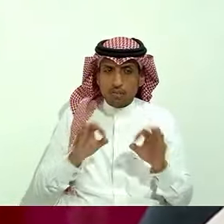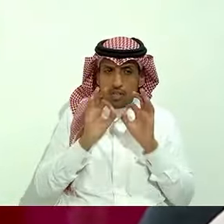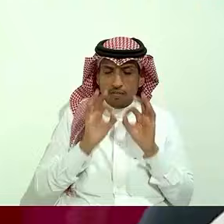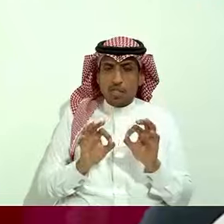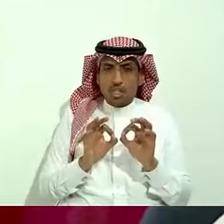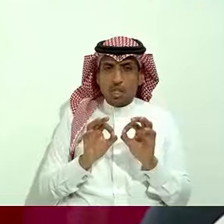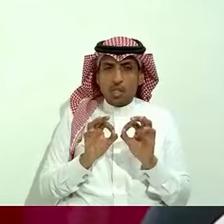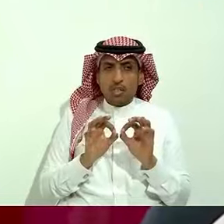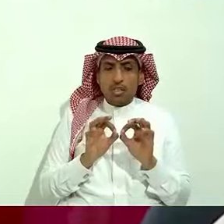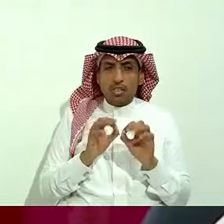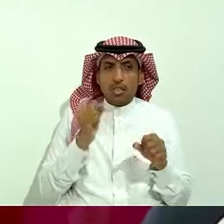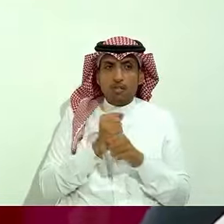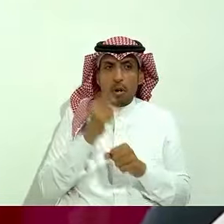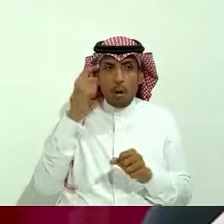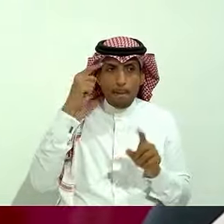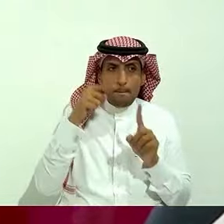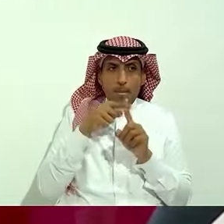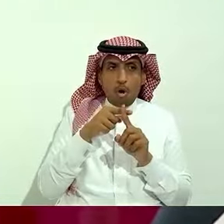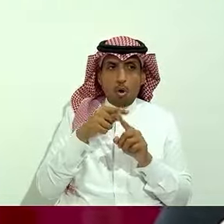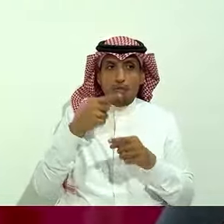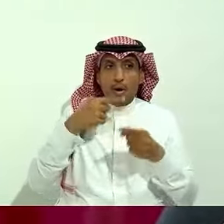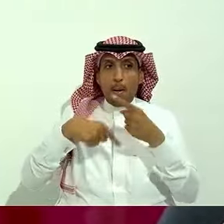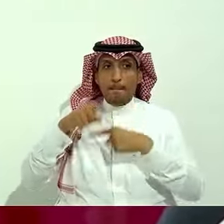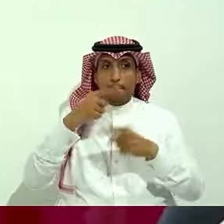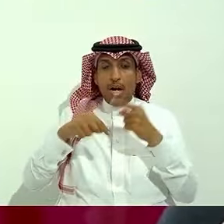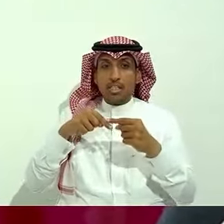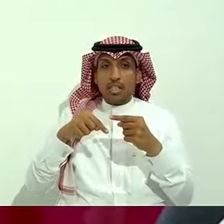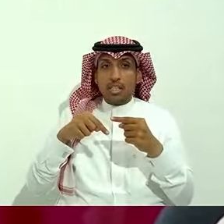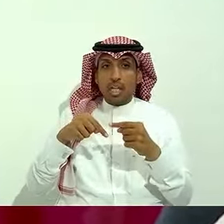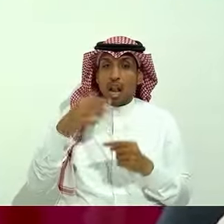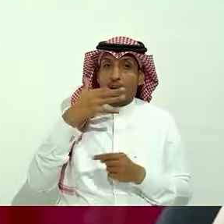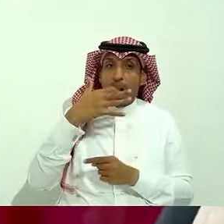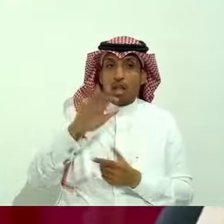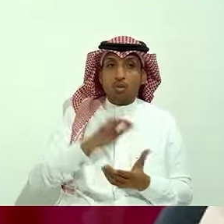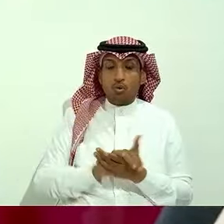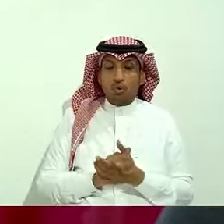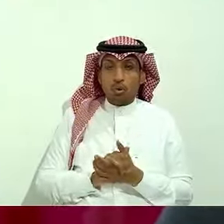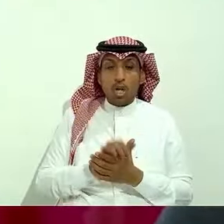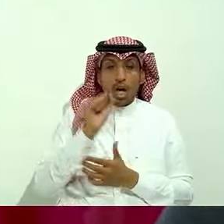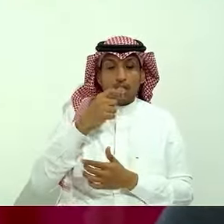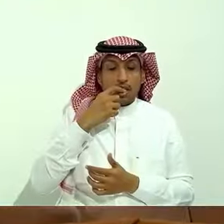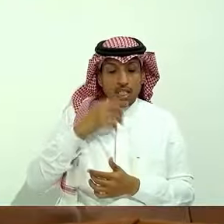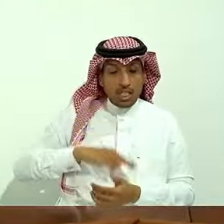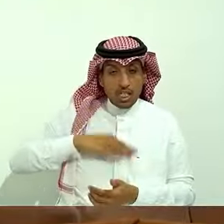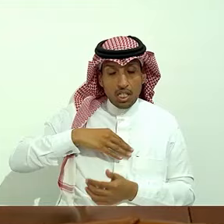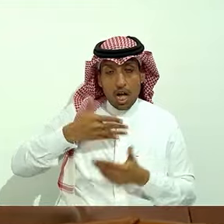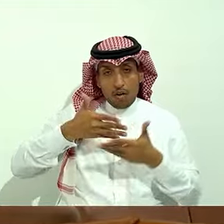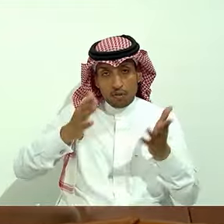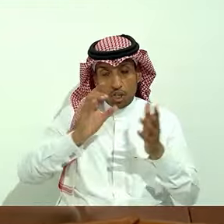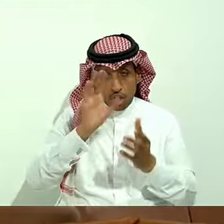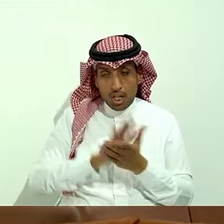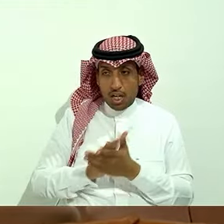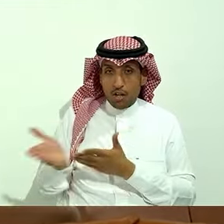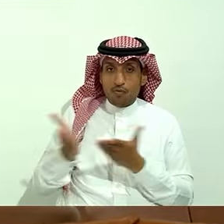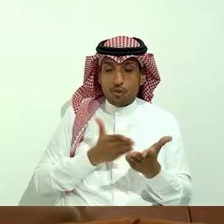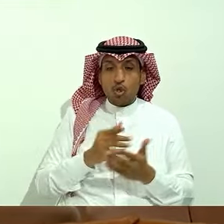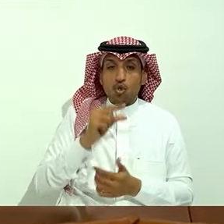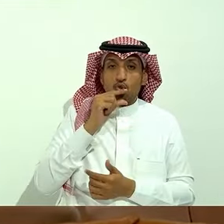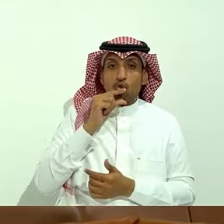والشرح، يعني يعتبر مرجع من الآن إلى الأبد إن شاء الله، وثقتي للعمر يعني. فرحبوا معي بالدكتورة ليلى البسام.